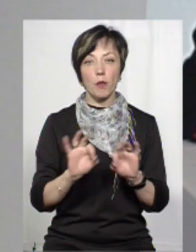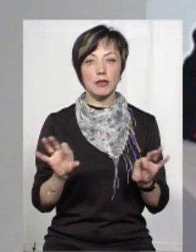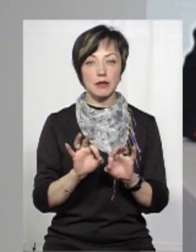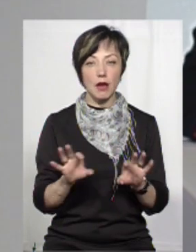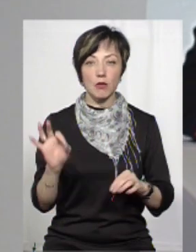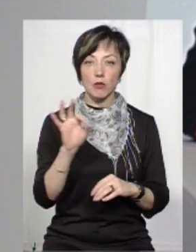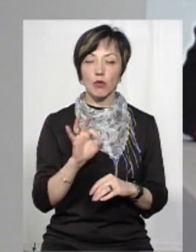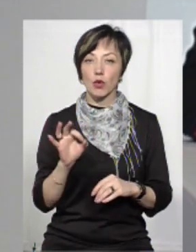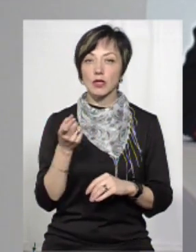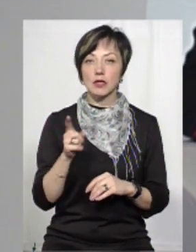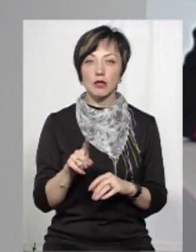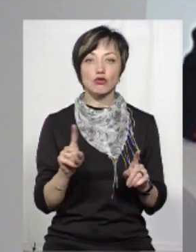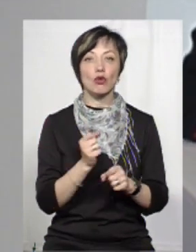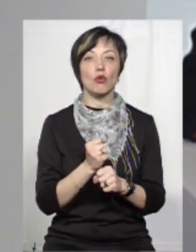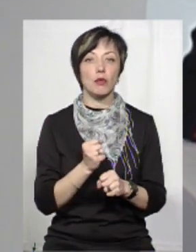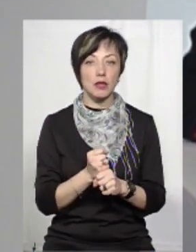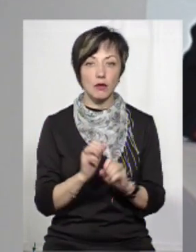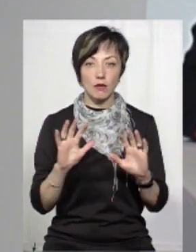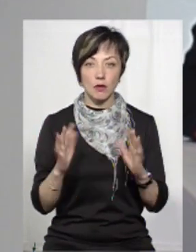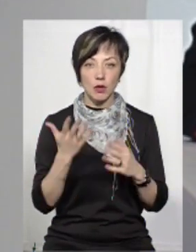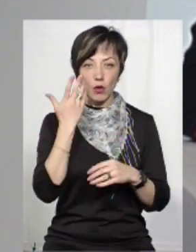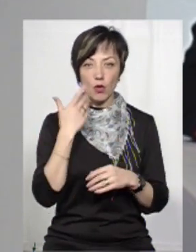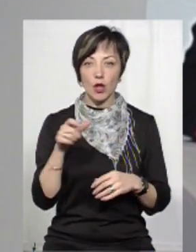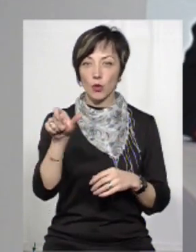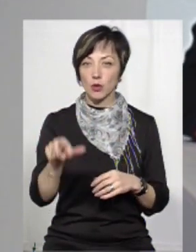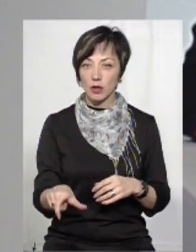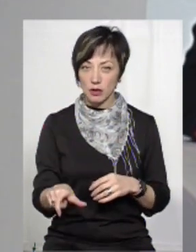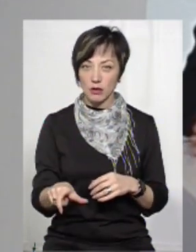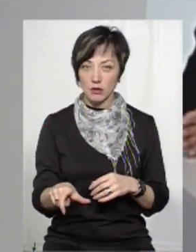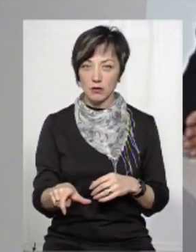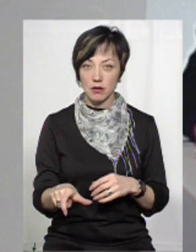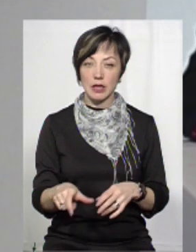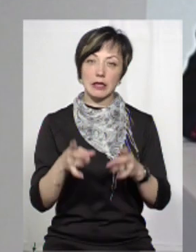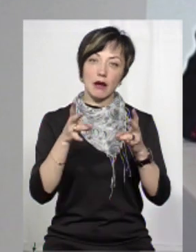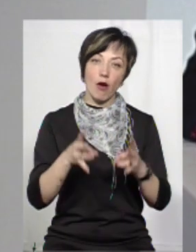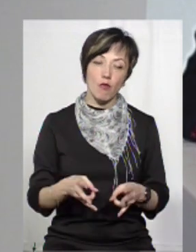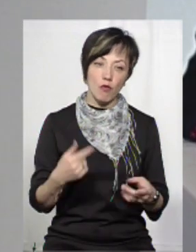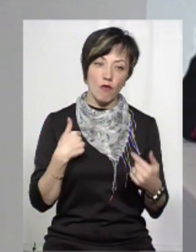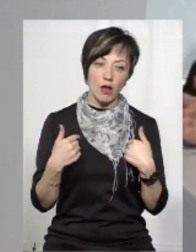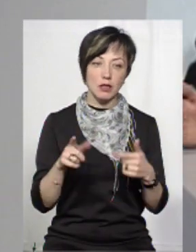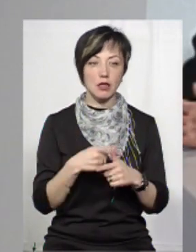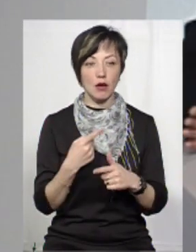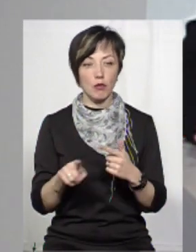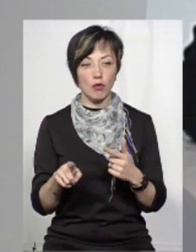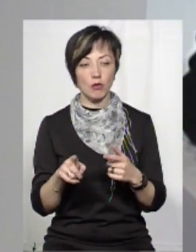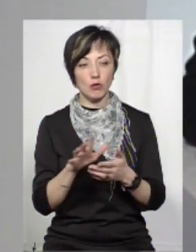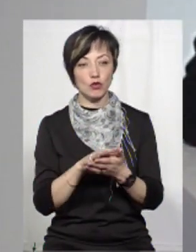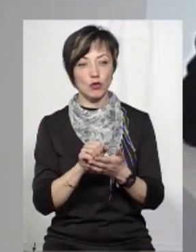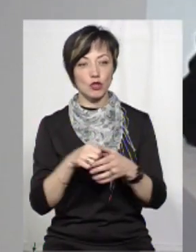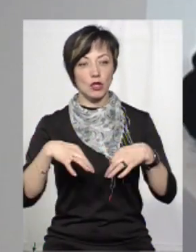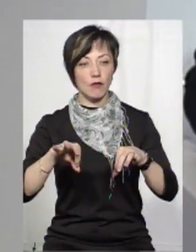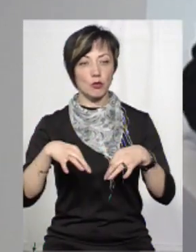коментар стосовно того, що робити у випадку, коли людина травмувалася або